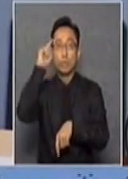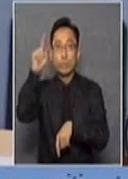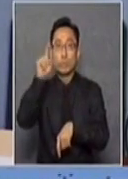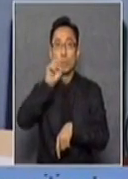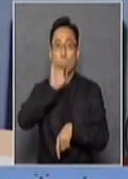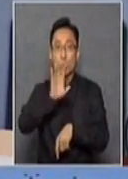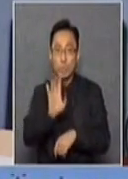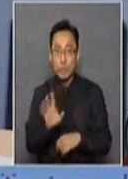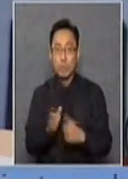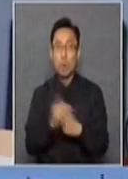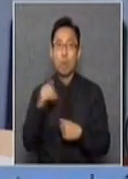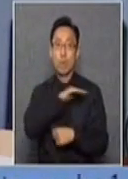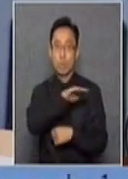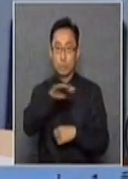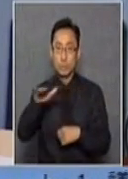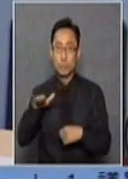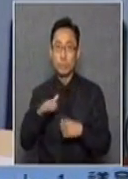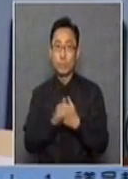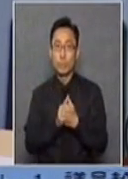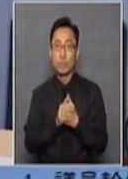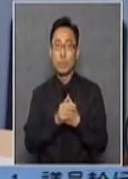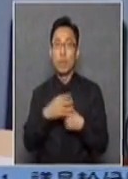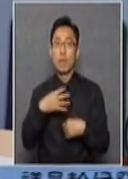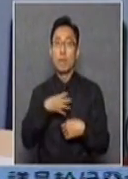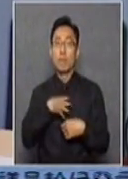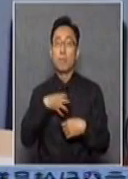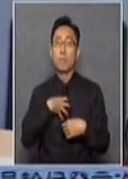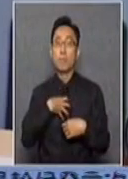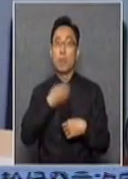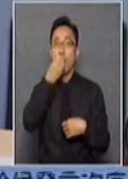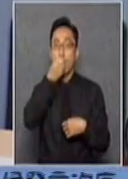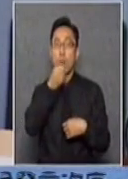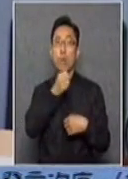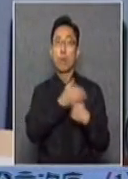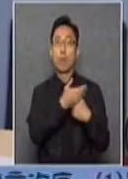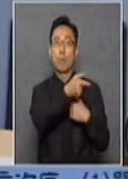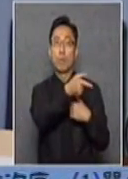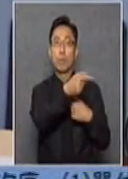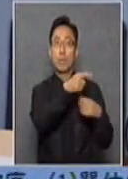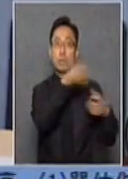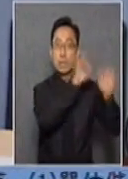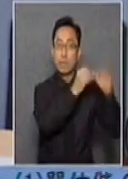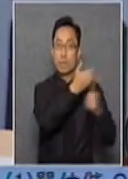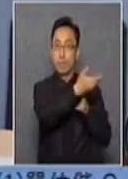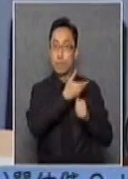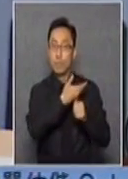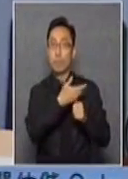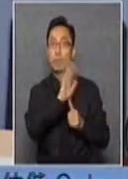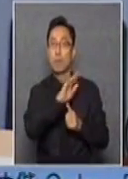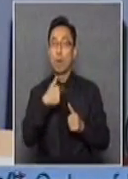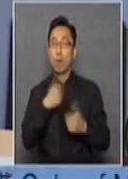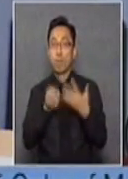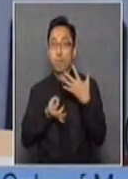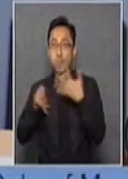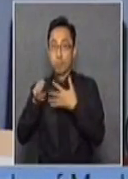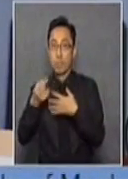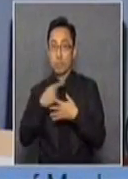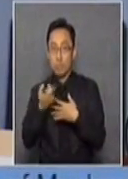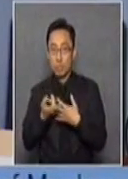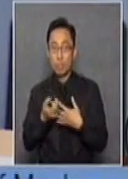我們不需要擔心香港的競爭力不如新加坡，要提升我們的競爭力，不僅是調整一兩